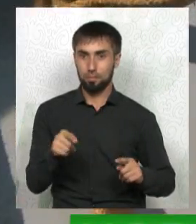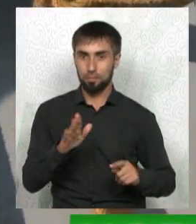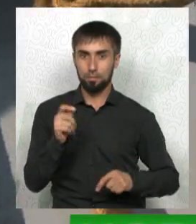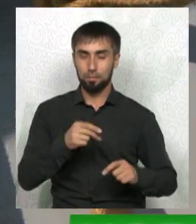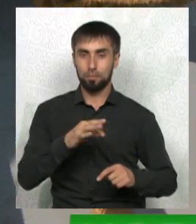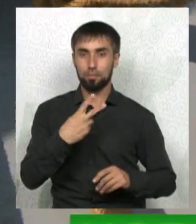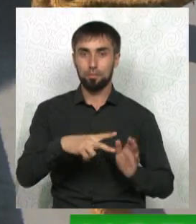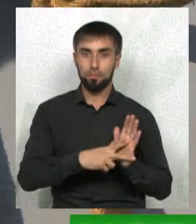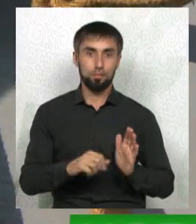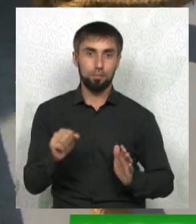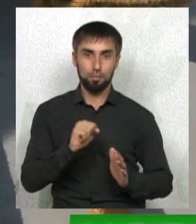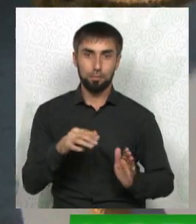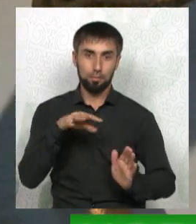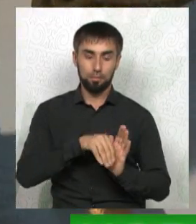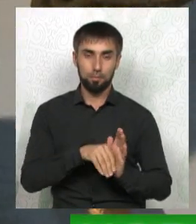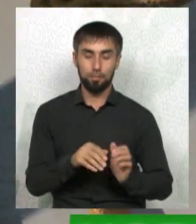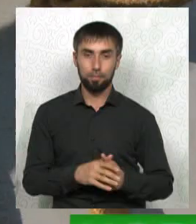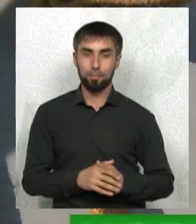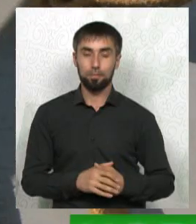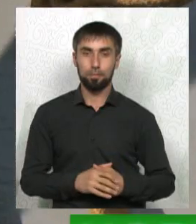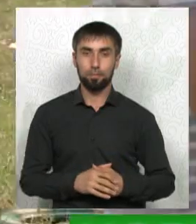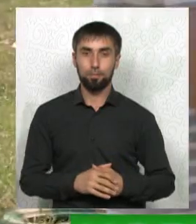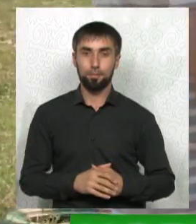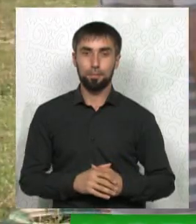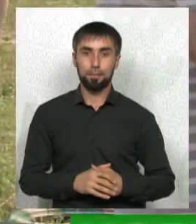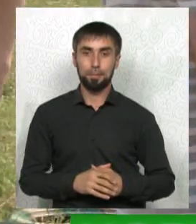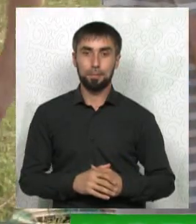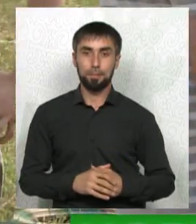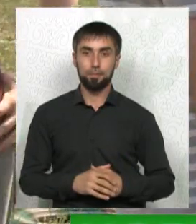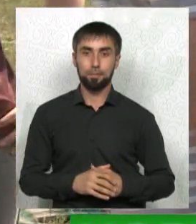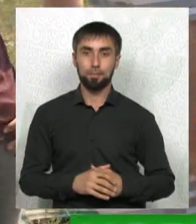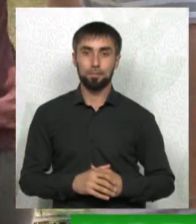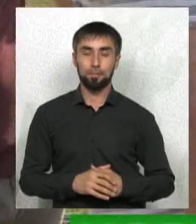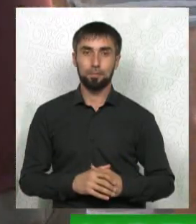До 28 августа включительно. Зелимхан Кулоев, Асхаб Билакиев, Новости 24.